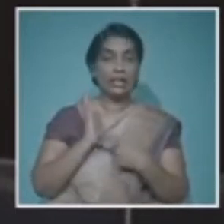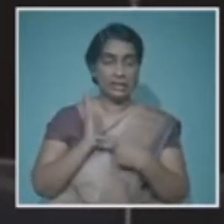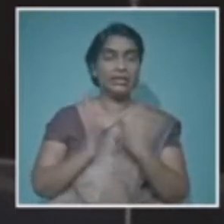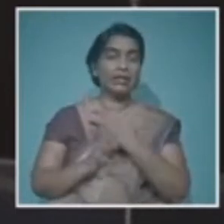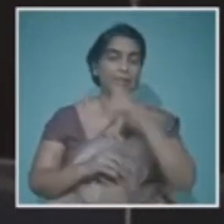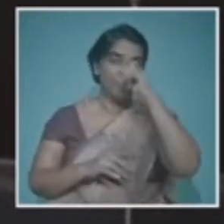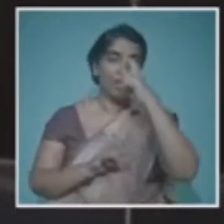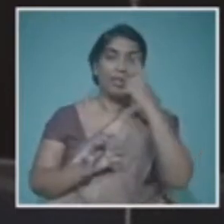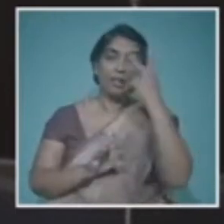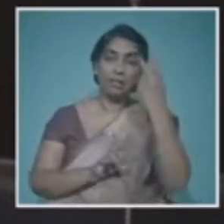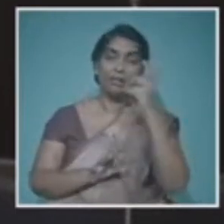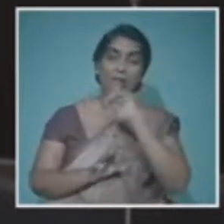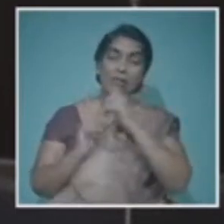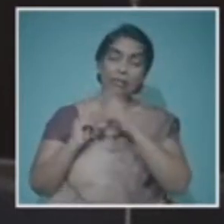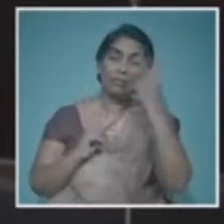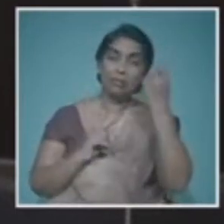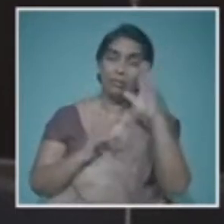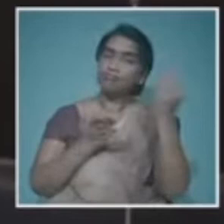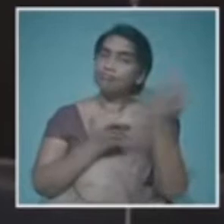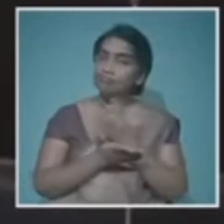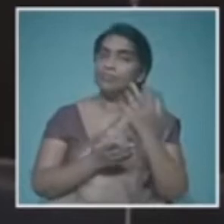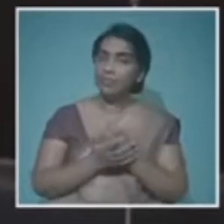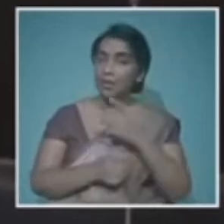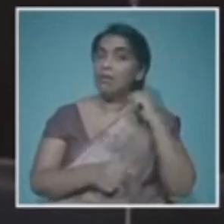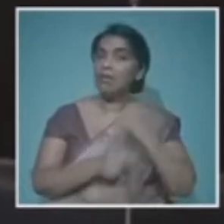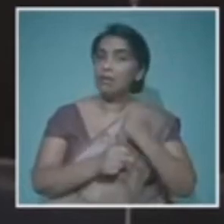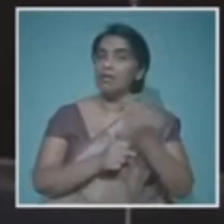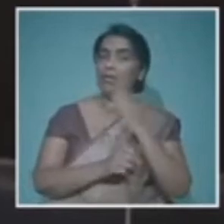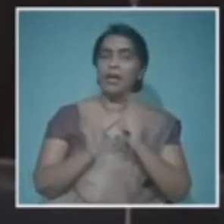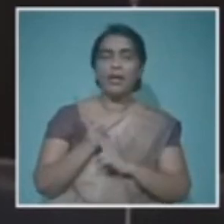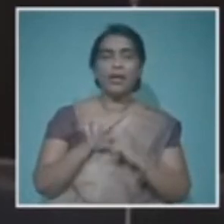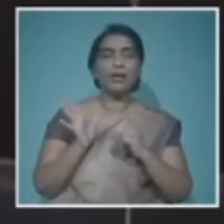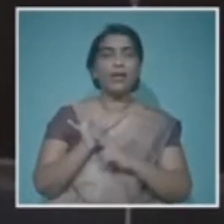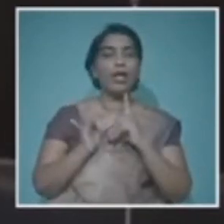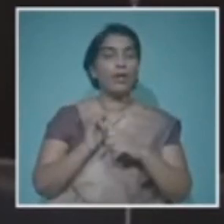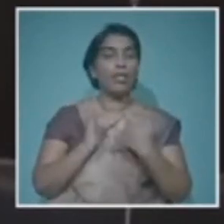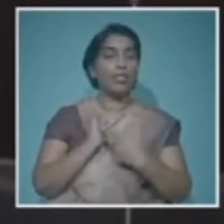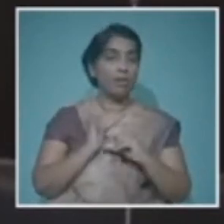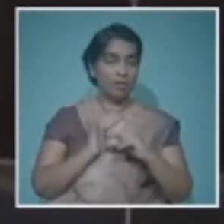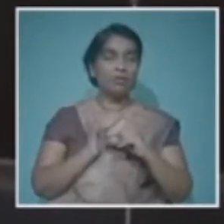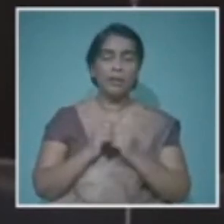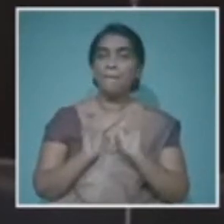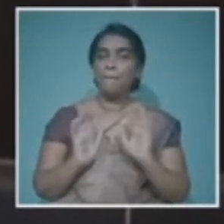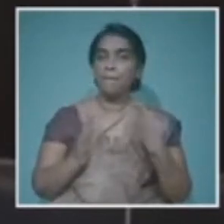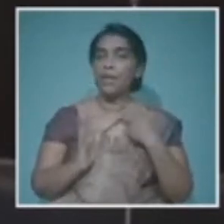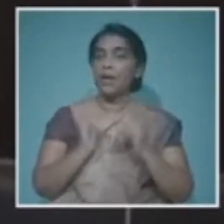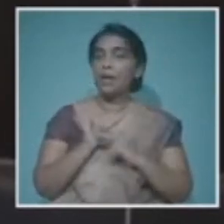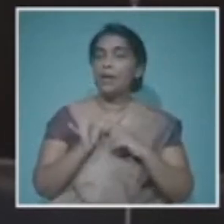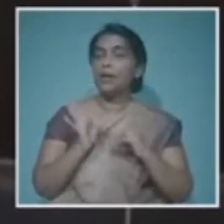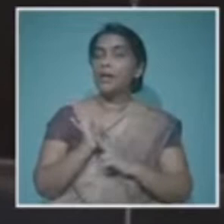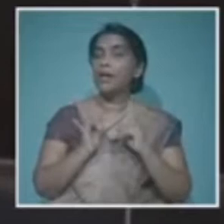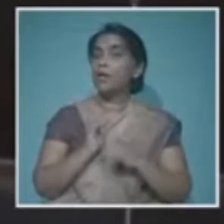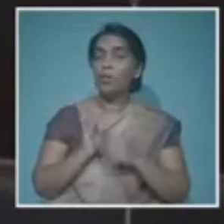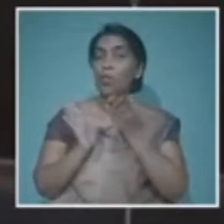4ක් උත්සාහ කළා තමයි ප්‍රතිපාදන වෙන් කරගෙන ධාතු විච්ච රජෙන් නැනෝ තාක්ෂණ ආයතනය පිහිටෙව්වේ. එතකන් අපේ රටේ නැනෝ තාක්ෂණ පිළිබඳ